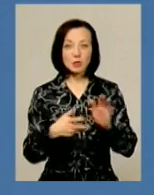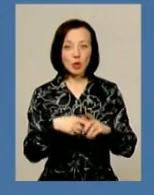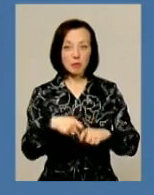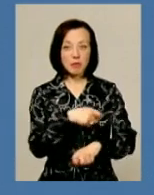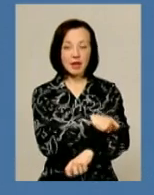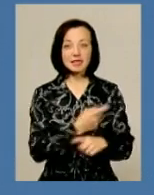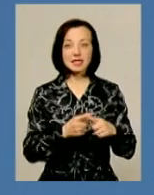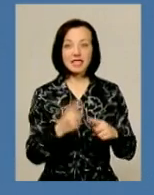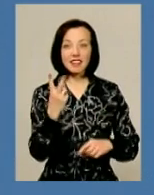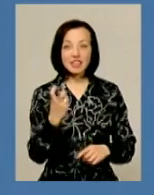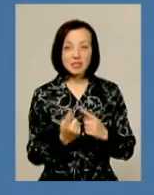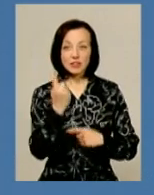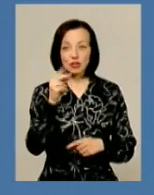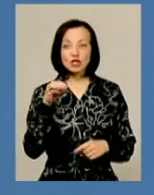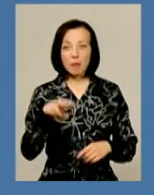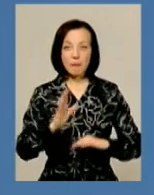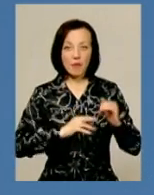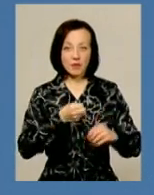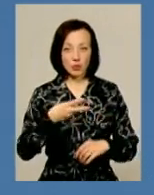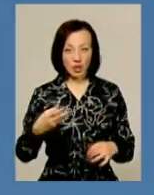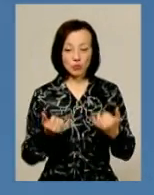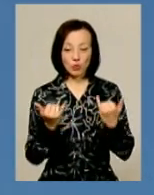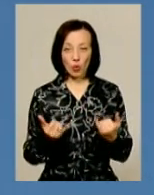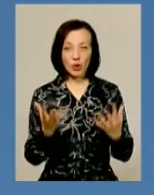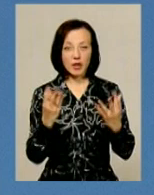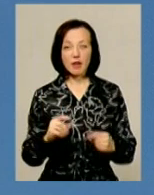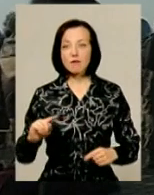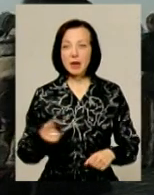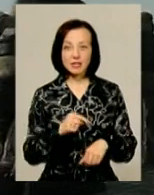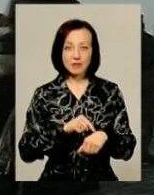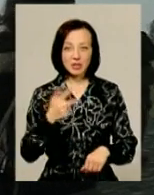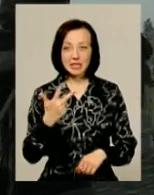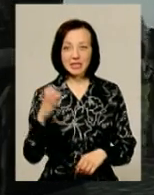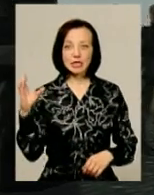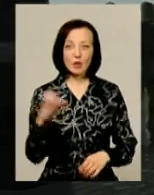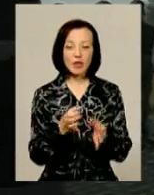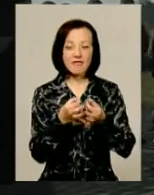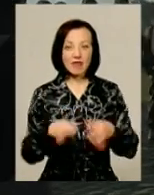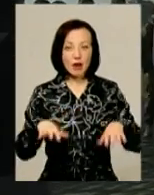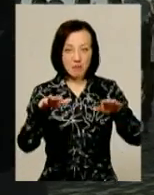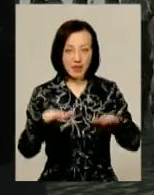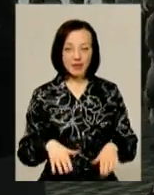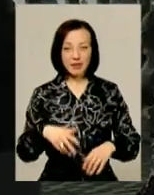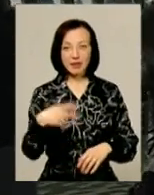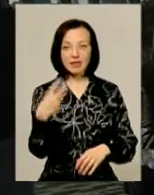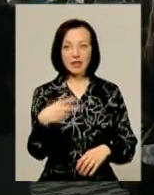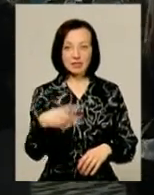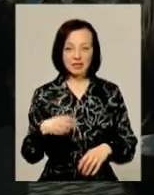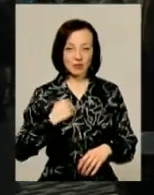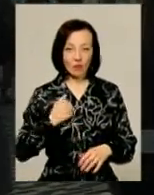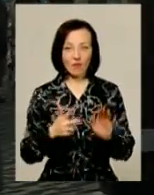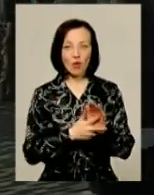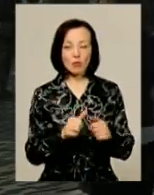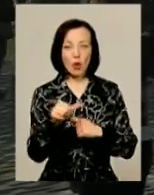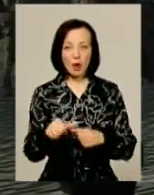Це на 200 вище, аніж для професіоналів. Цього дня вперше відчули 3-секундне вільне падіння близько 20 спеців